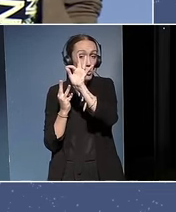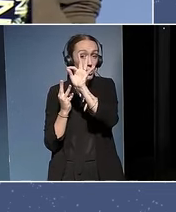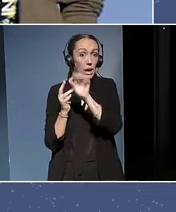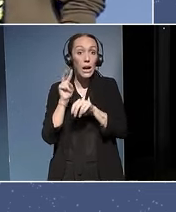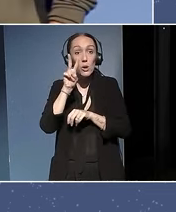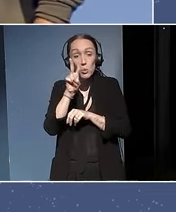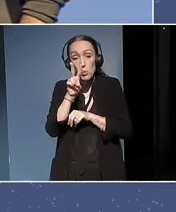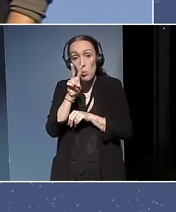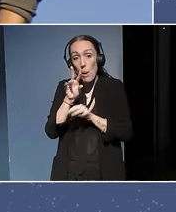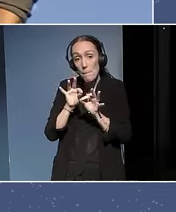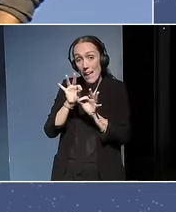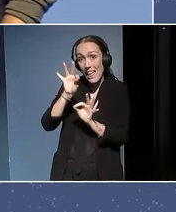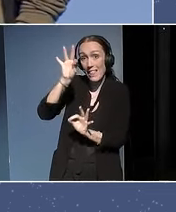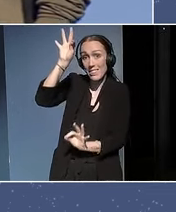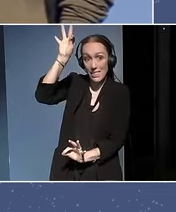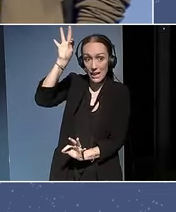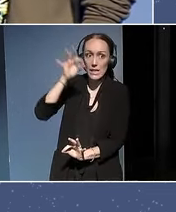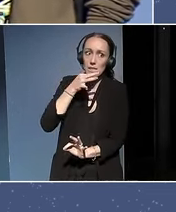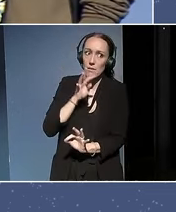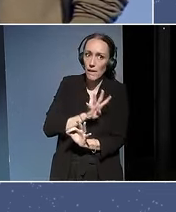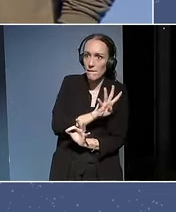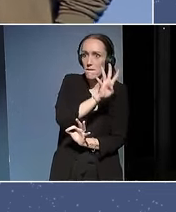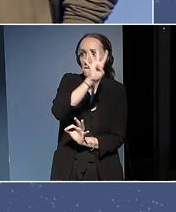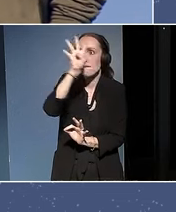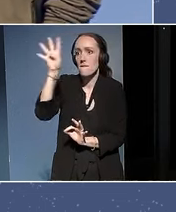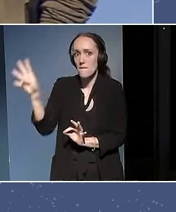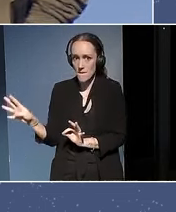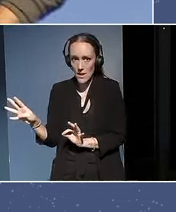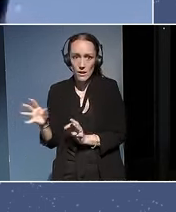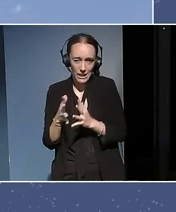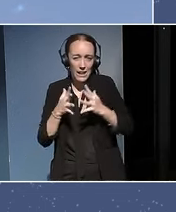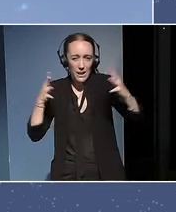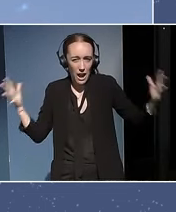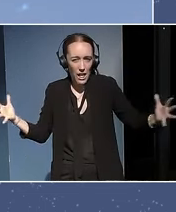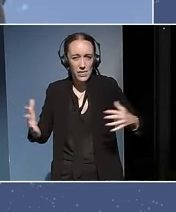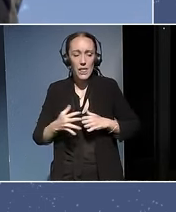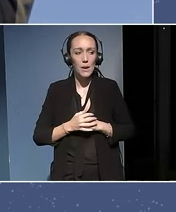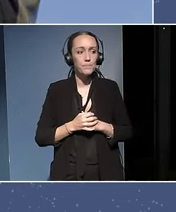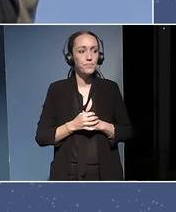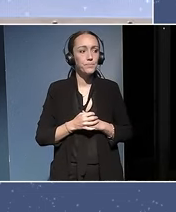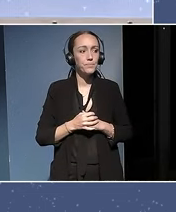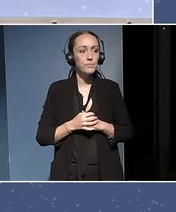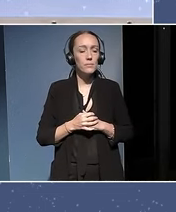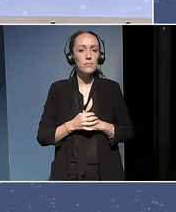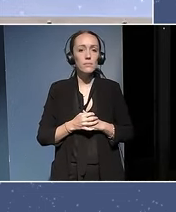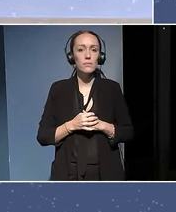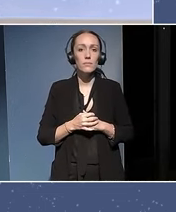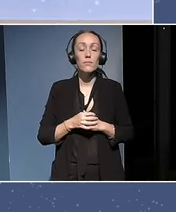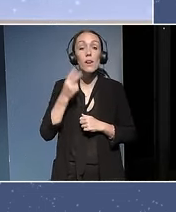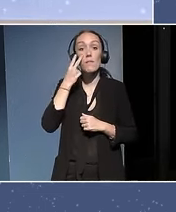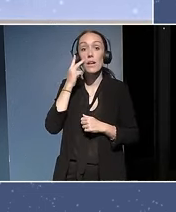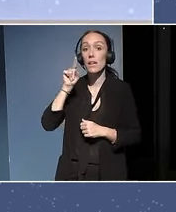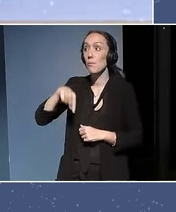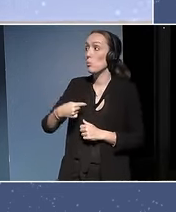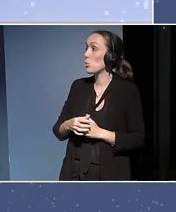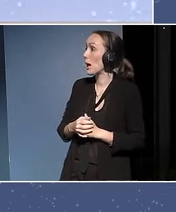una vela estremamente grande quindi non non una piccola cosina e poi c' sì e poi beh vedete che sono